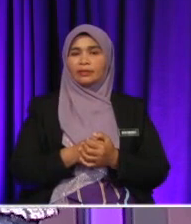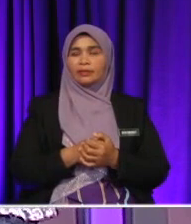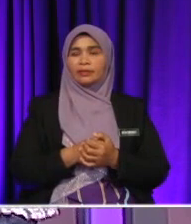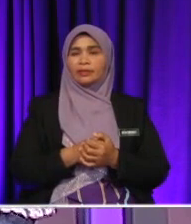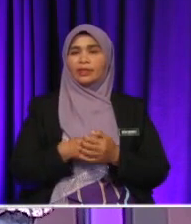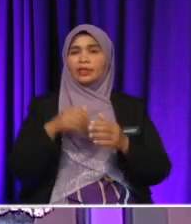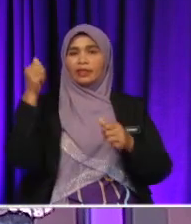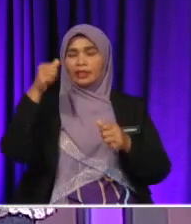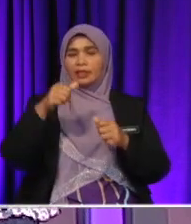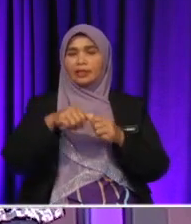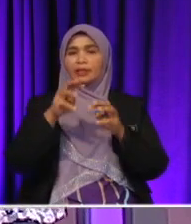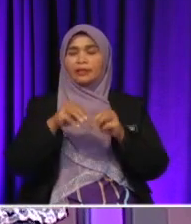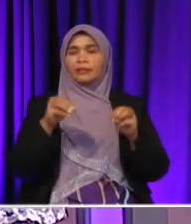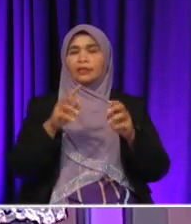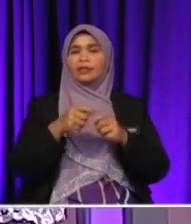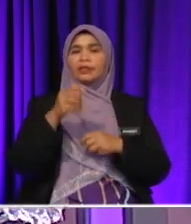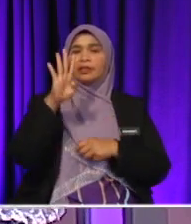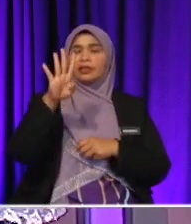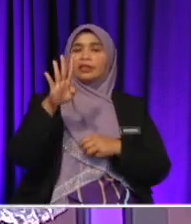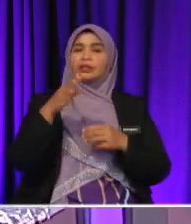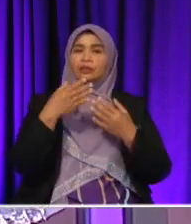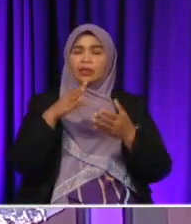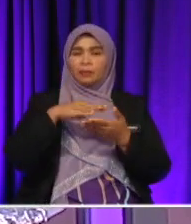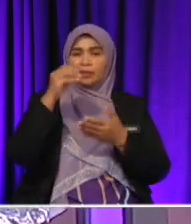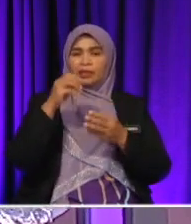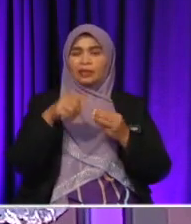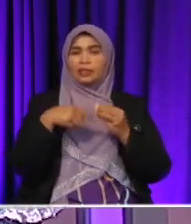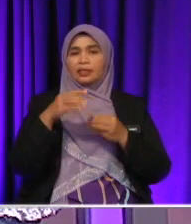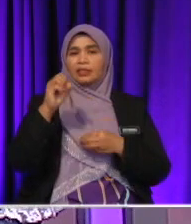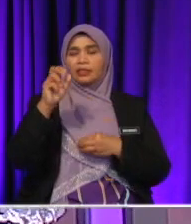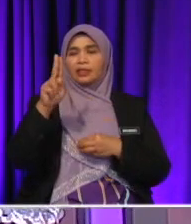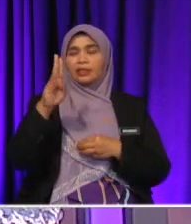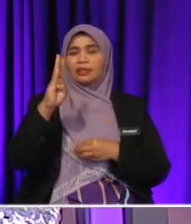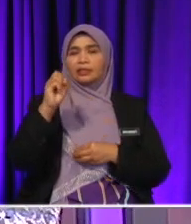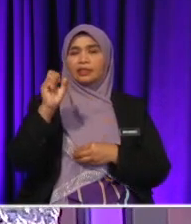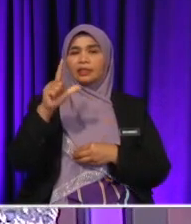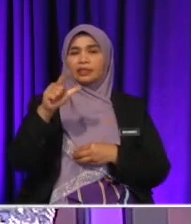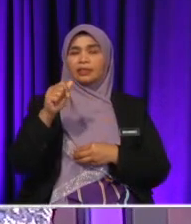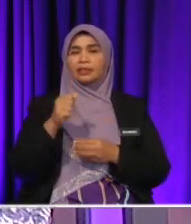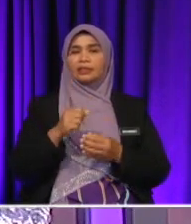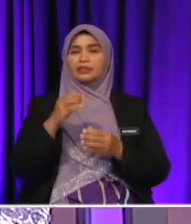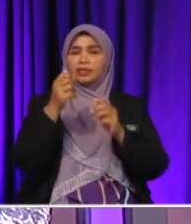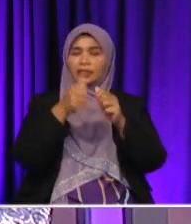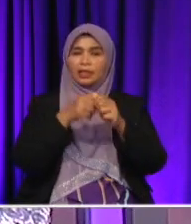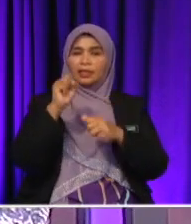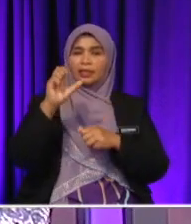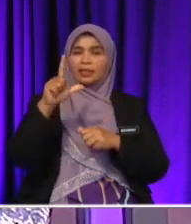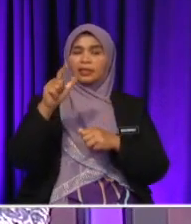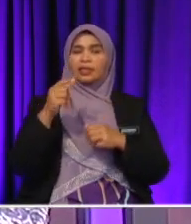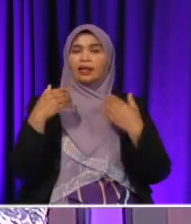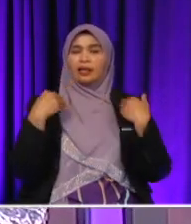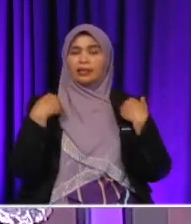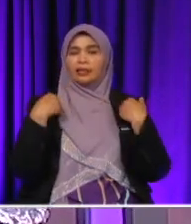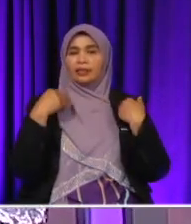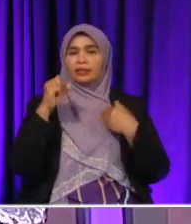murid-murid tingkatan 4 murid-murid belajar tentang sukses setiap sel ada dalam tubuh di dalam vacuum